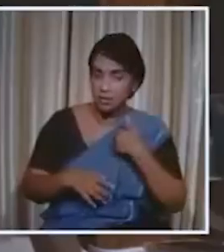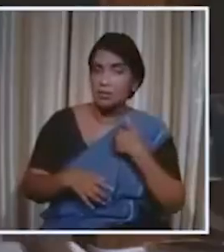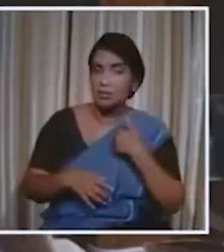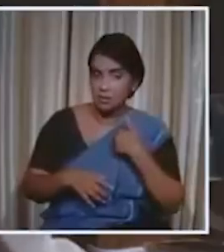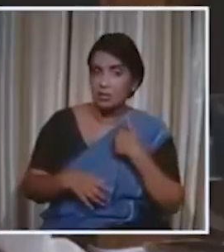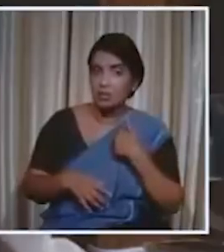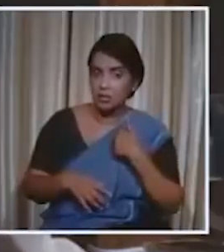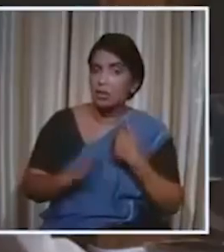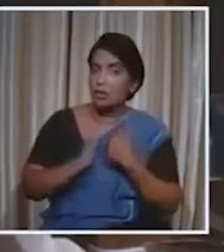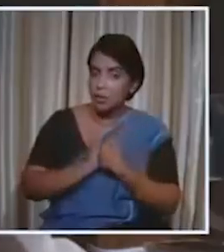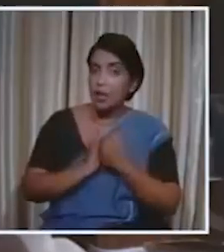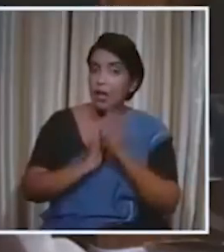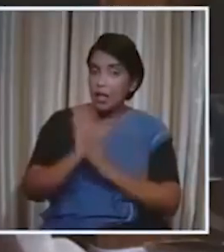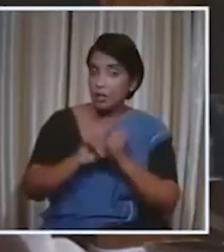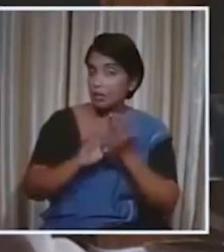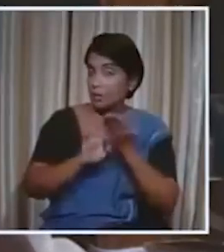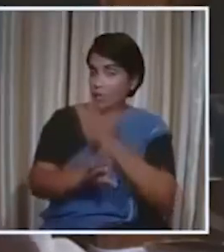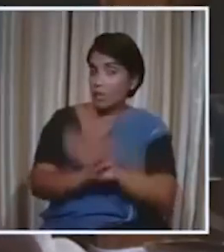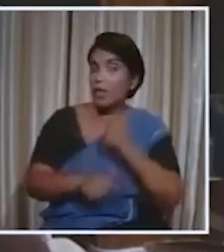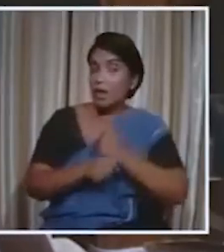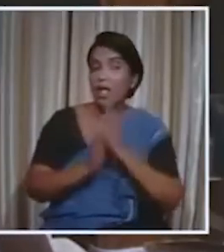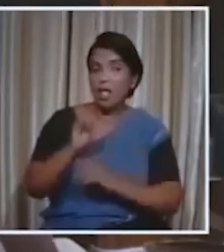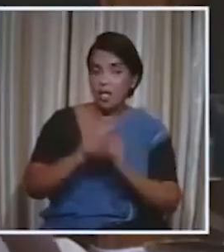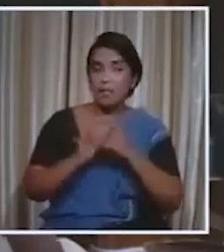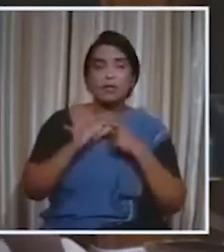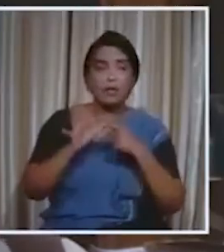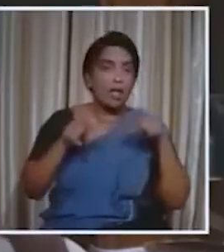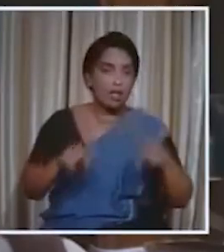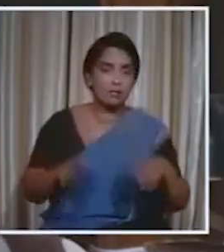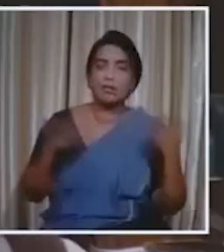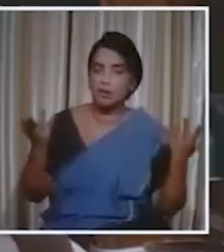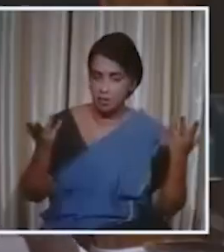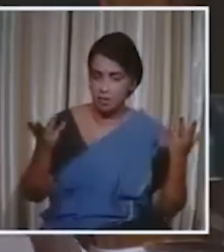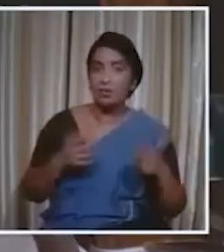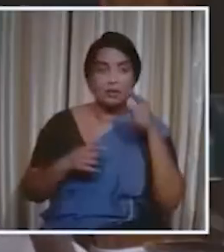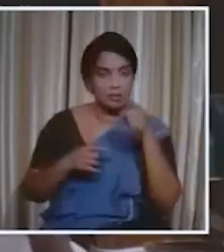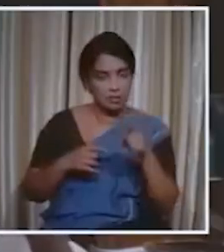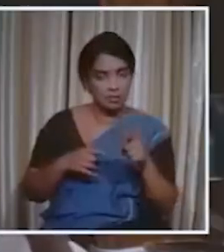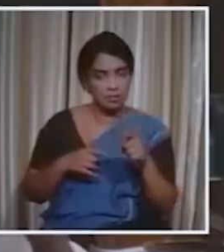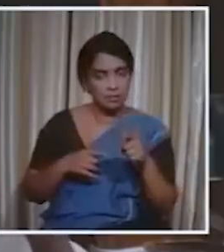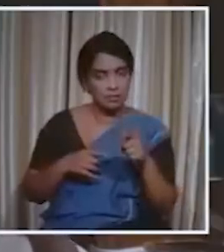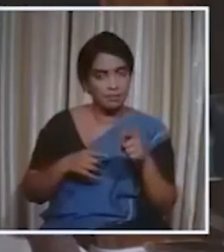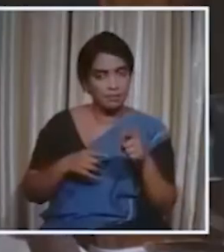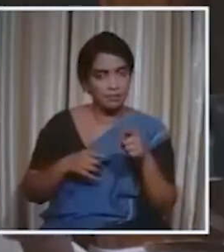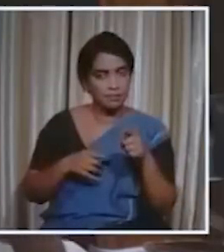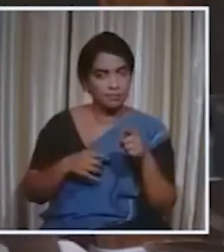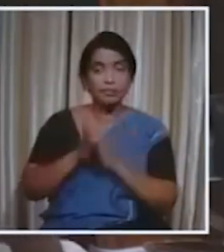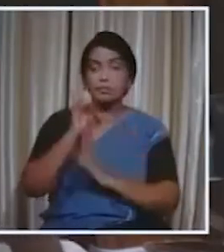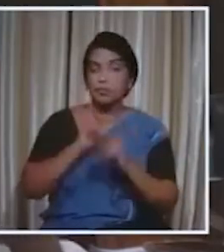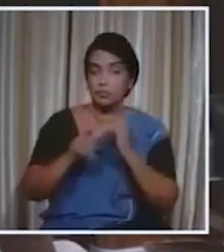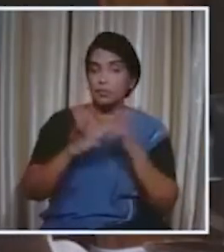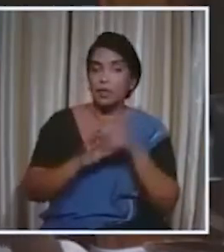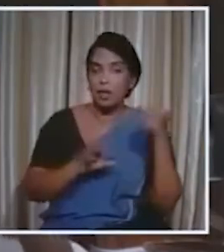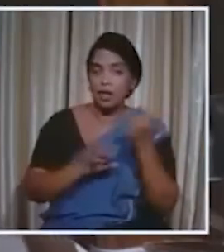මෝෂන් එකක් දාලා ගරු ඇමතිතුමාගේ හිටපු රාජ්‍යමතුමන්ට පිළිතුරු දුන්නේ. ඉතින් අද ඇමතිතුමා නැහැ මෙතන. ඔබතුමත් ඒ අමාත්‍යාංශයේ දැන්